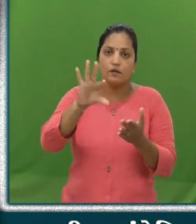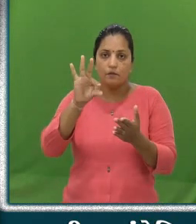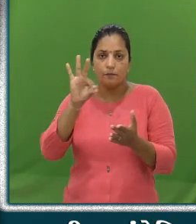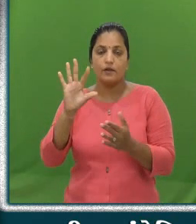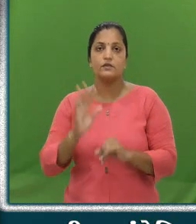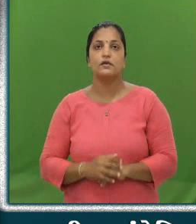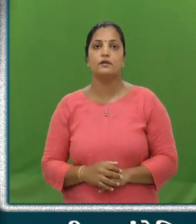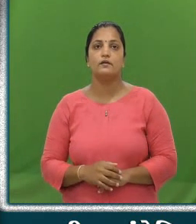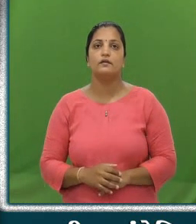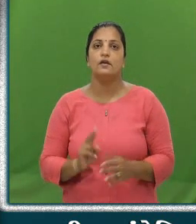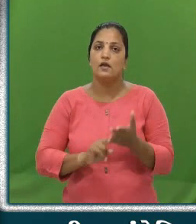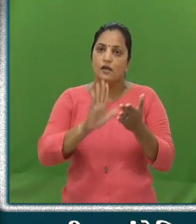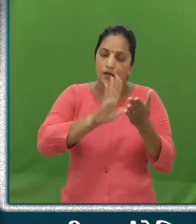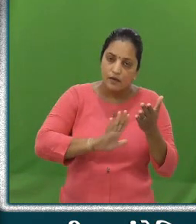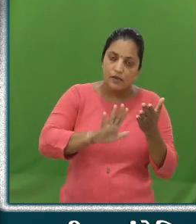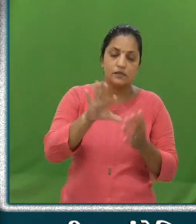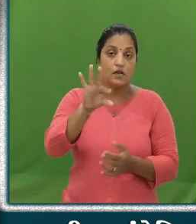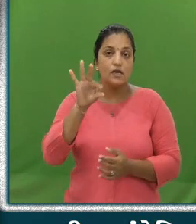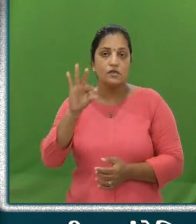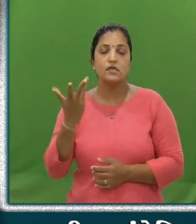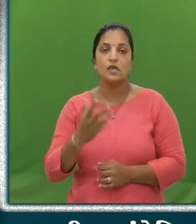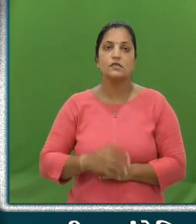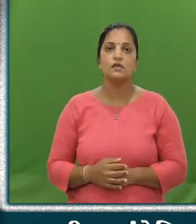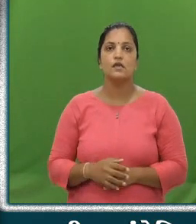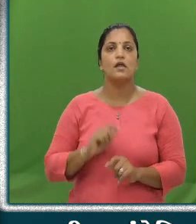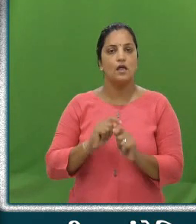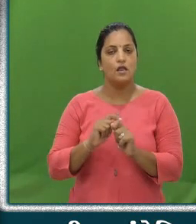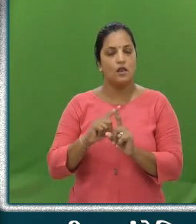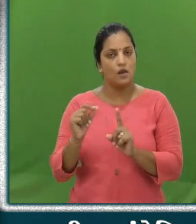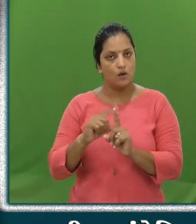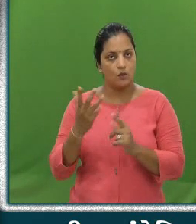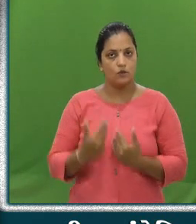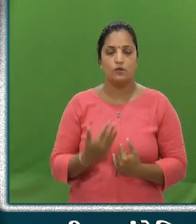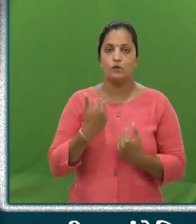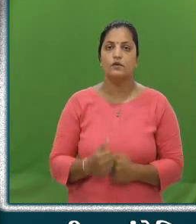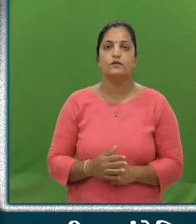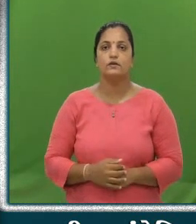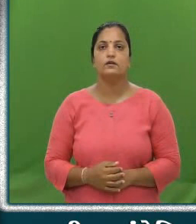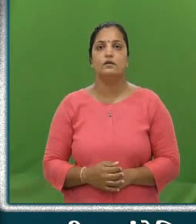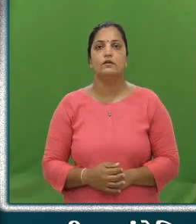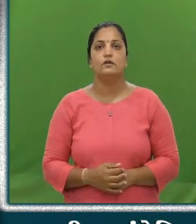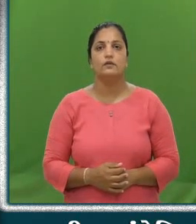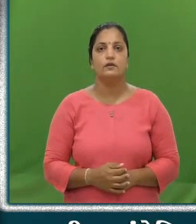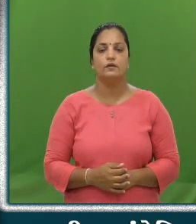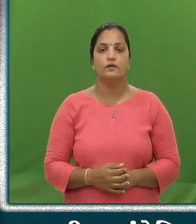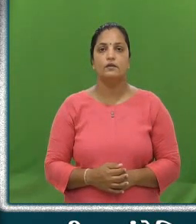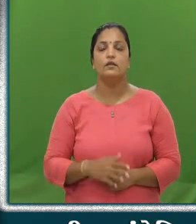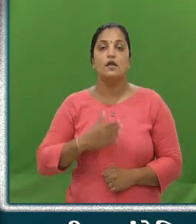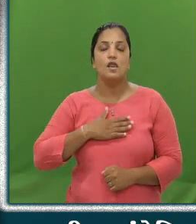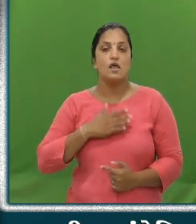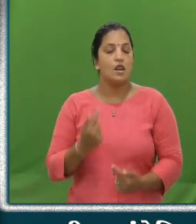જે કહેવામાં આવે, નેચરલ સિલેક્શન કઈ રીતે થતી હોય છે તો એની વાત કરીશું. હમણાં જ વાત કરી કે